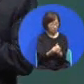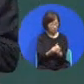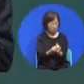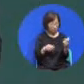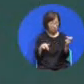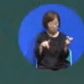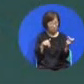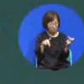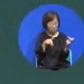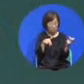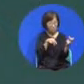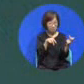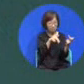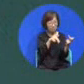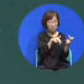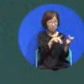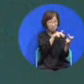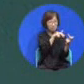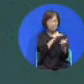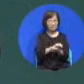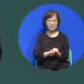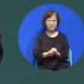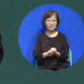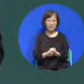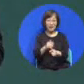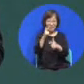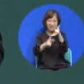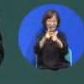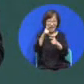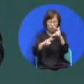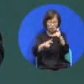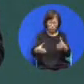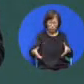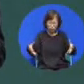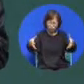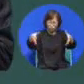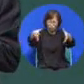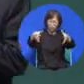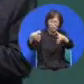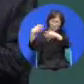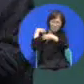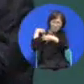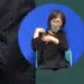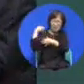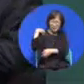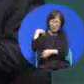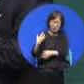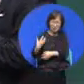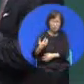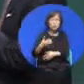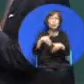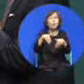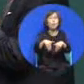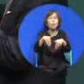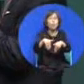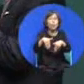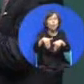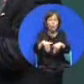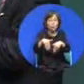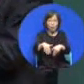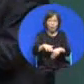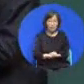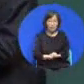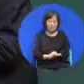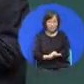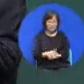fire. 그 나무를 짊어지고 가는 그 종들이 있습니다. And then there are servants who carried all the materials to make fire. 그리고 5절